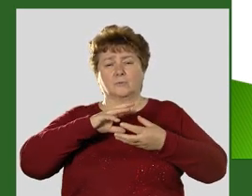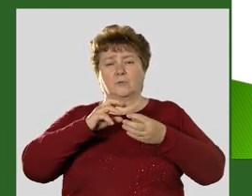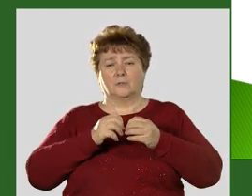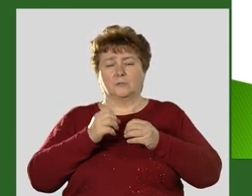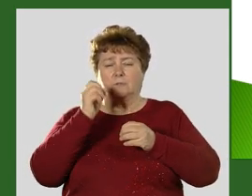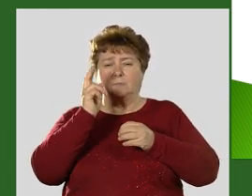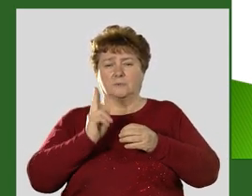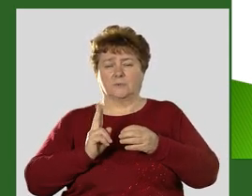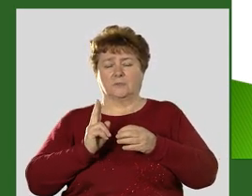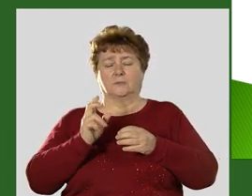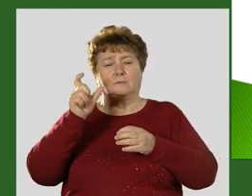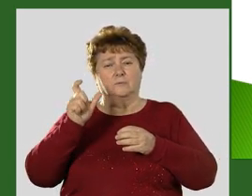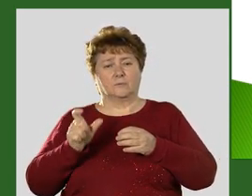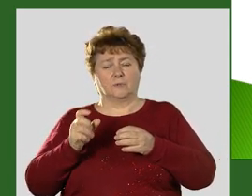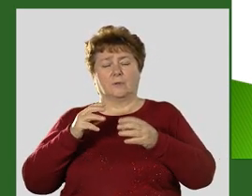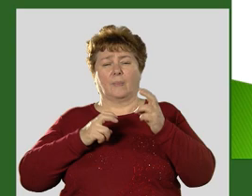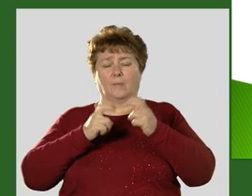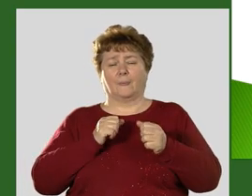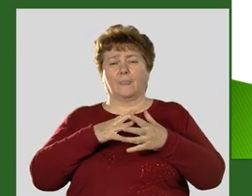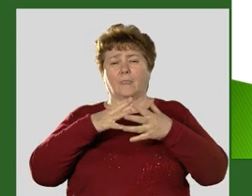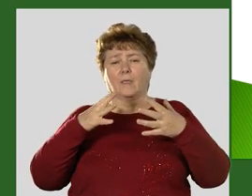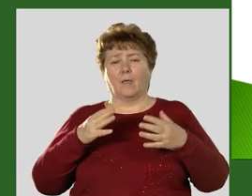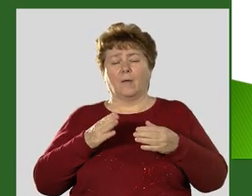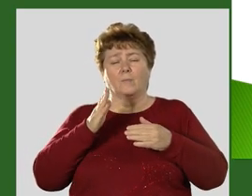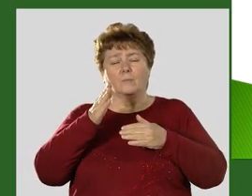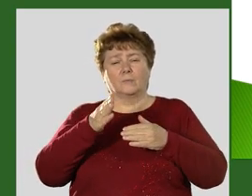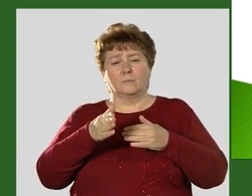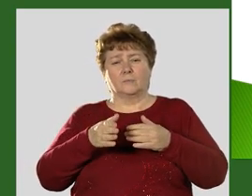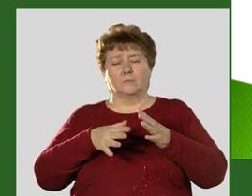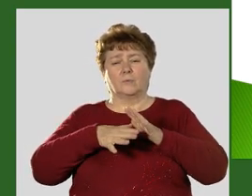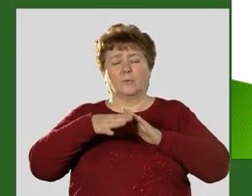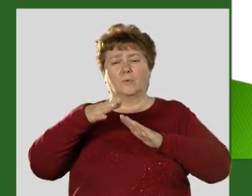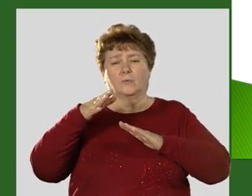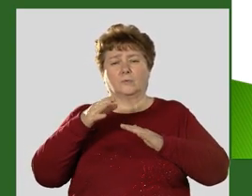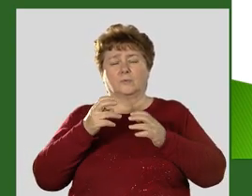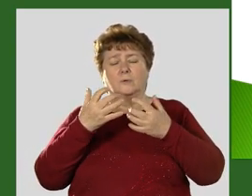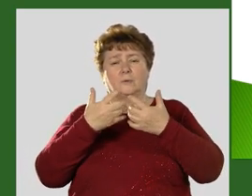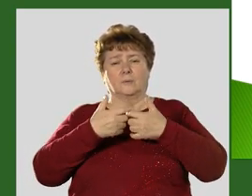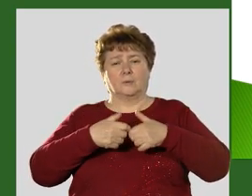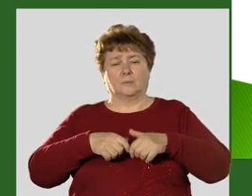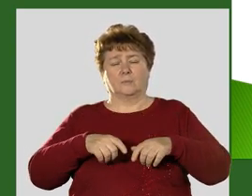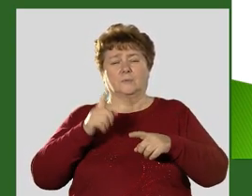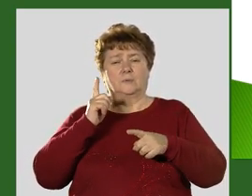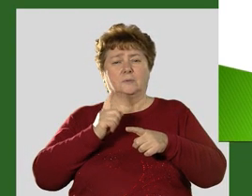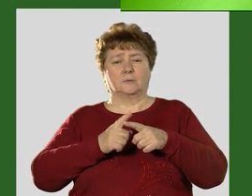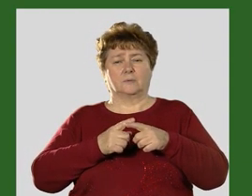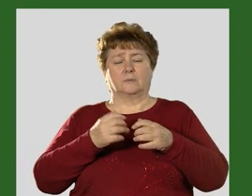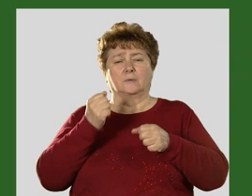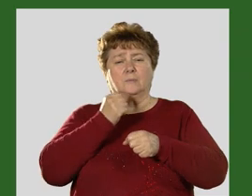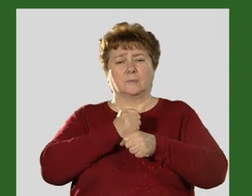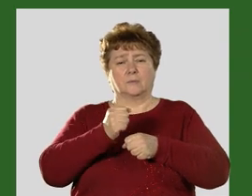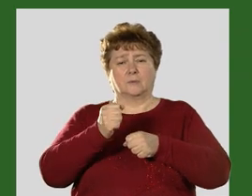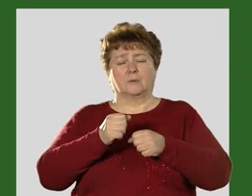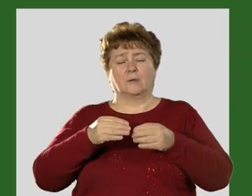количества специалистов на предприятиях. Наиболее перспективной отраслью химической промышленности является